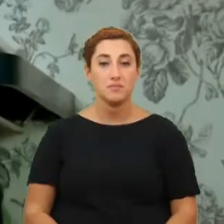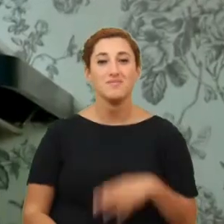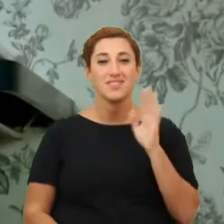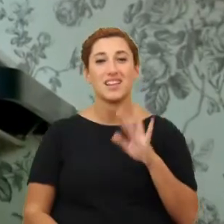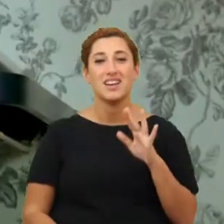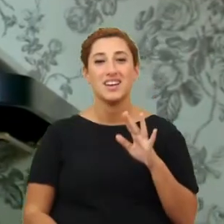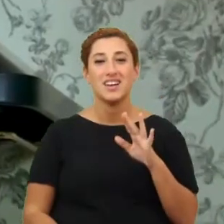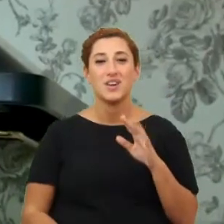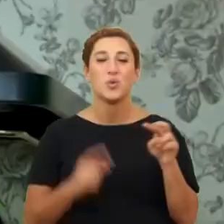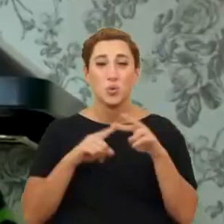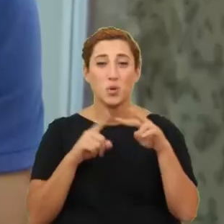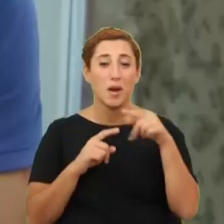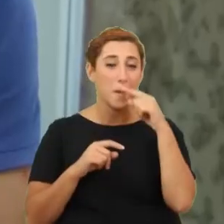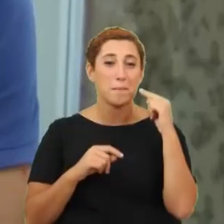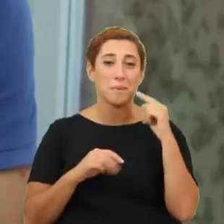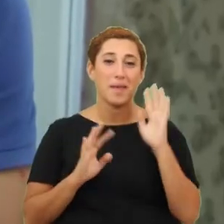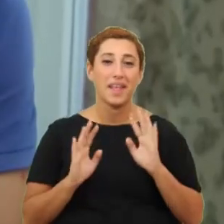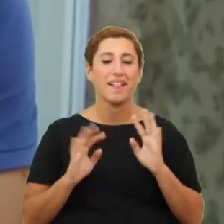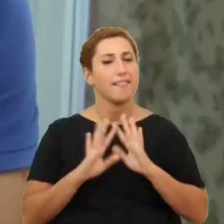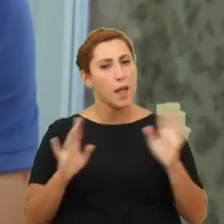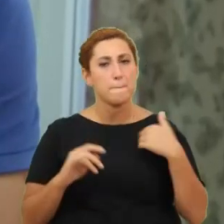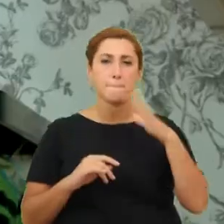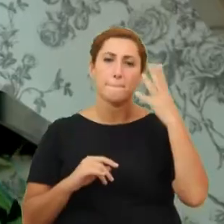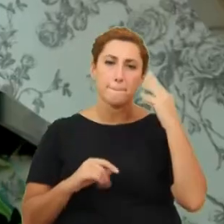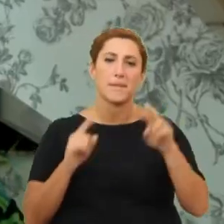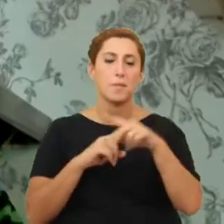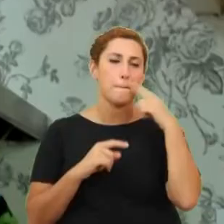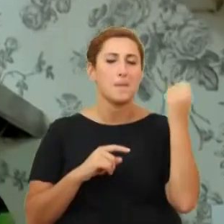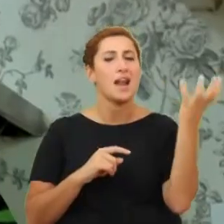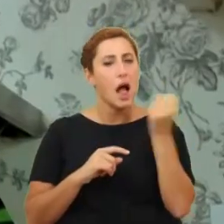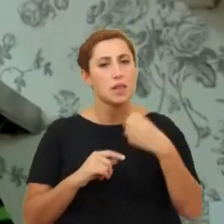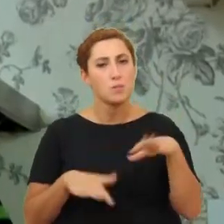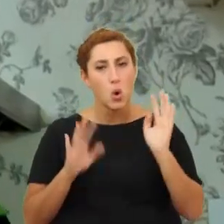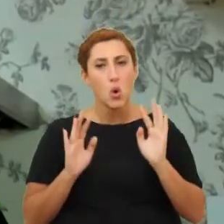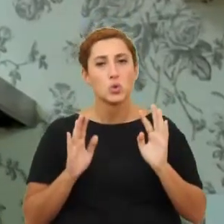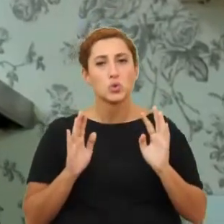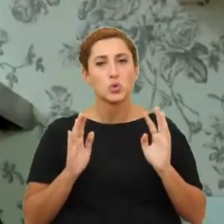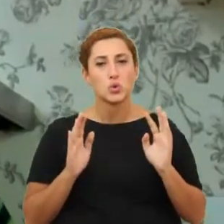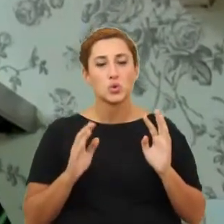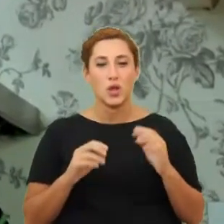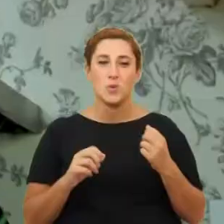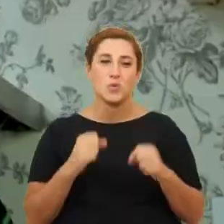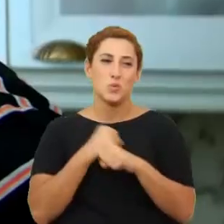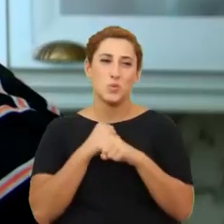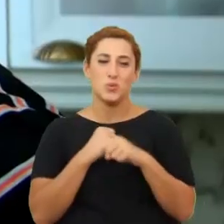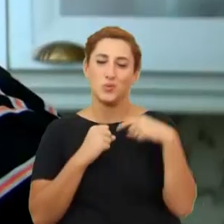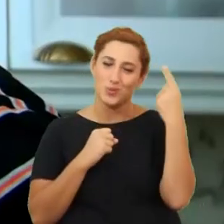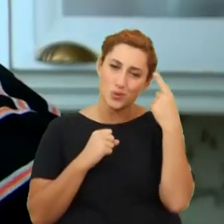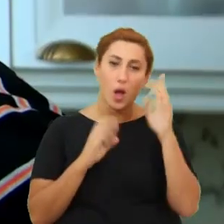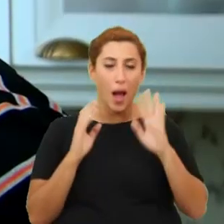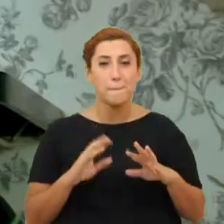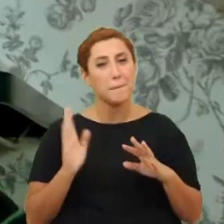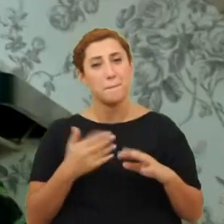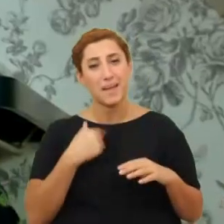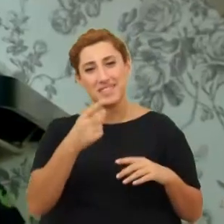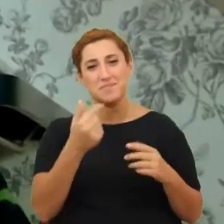Ya... Nurhan be, tamam anlıyorum. Kemal Bey'den para alamıyorsun. Gururuna yediremiyorsun. Ama